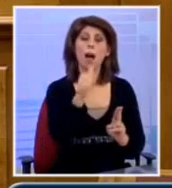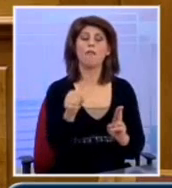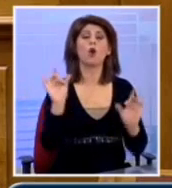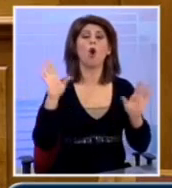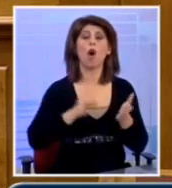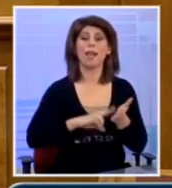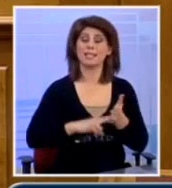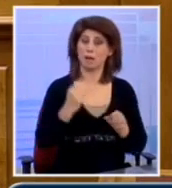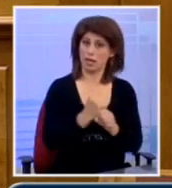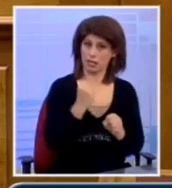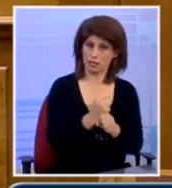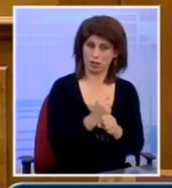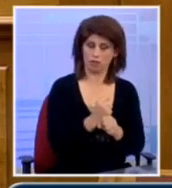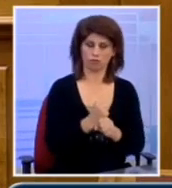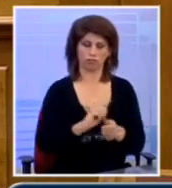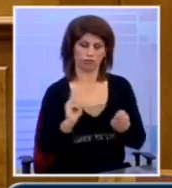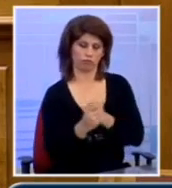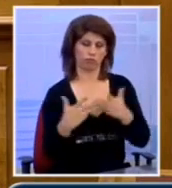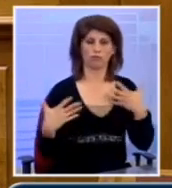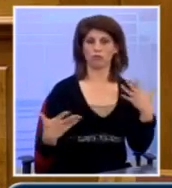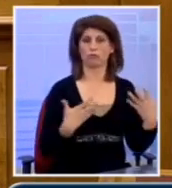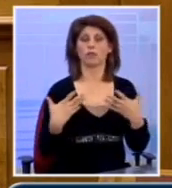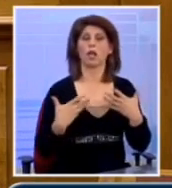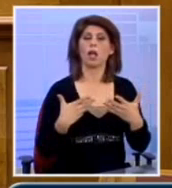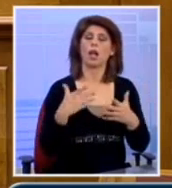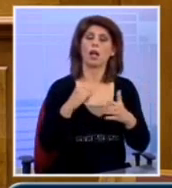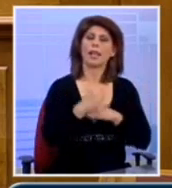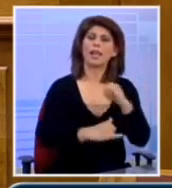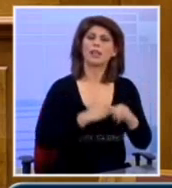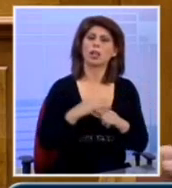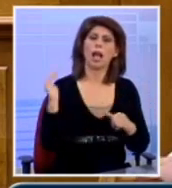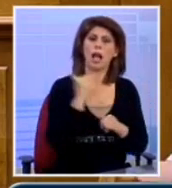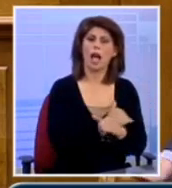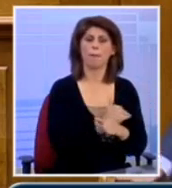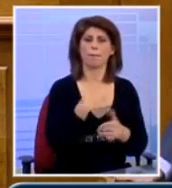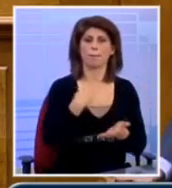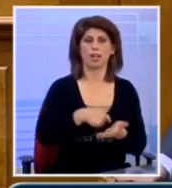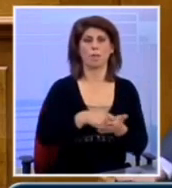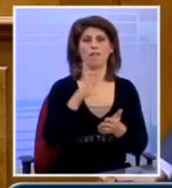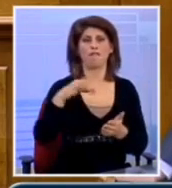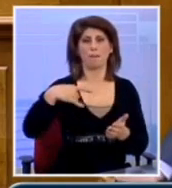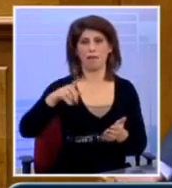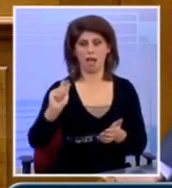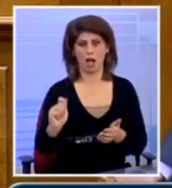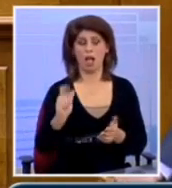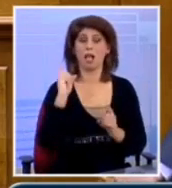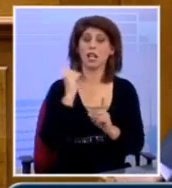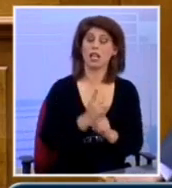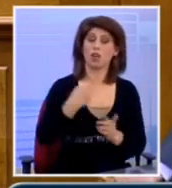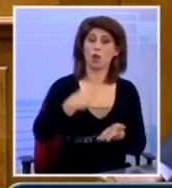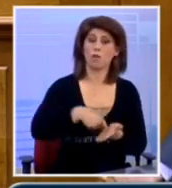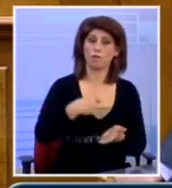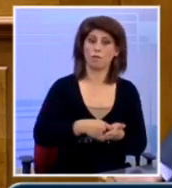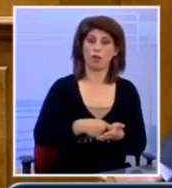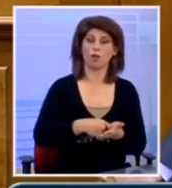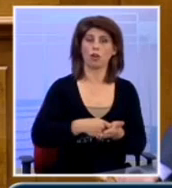εργασίας, τον εξυγχρονισμό για την ηλεκτρονική άμεση απόδοση του ΦΠΑ, τον ειδικό φόρο